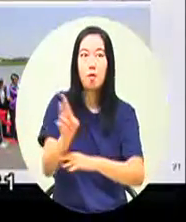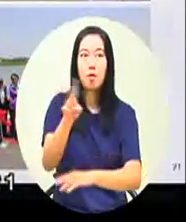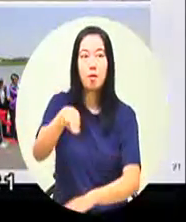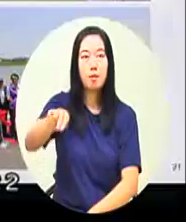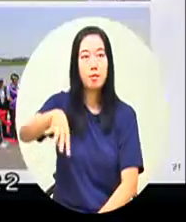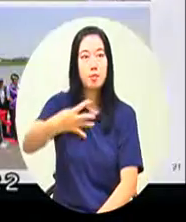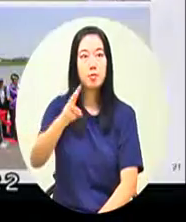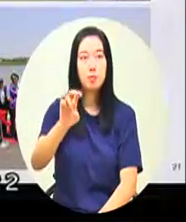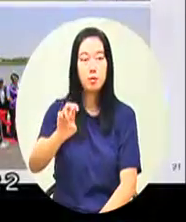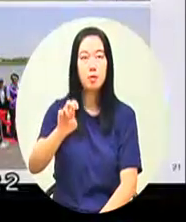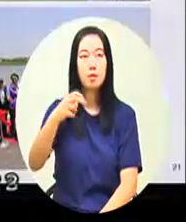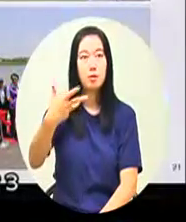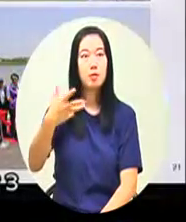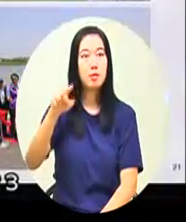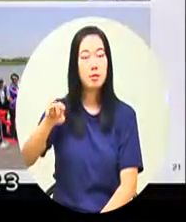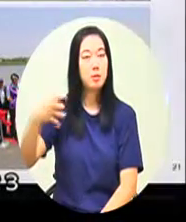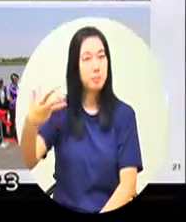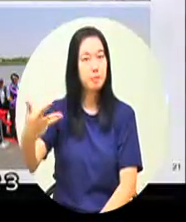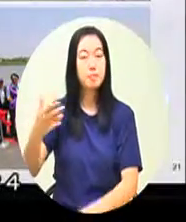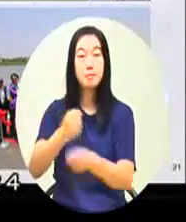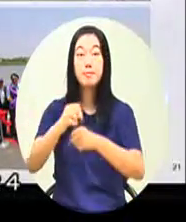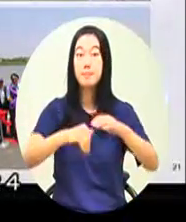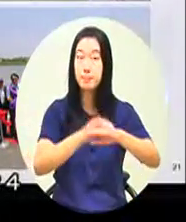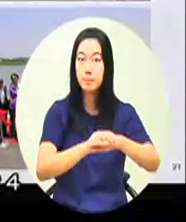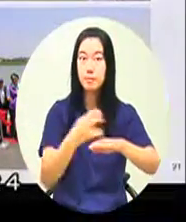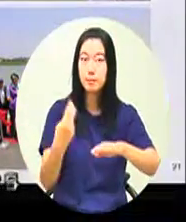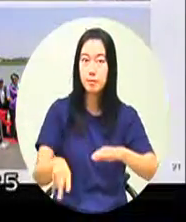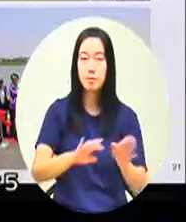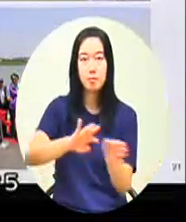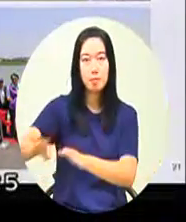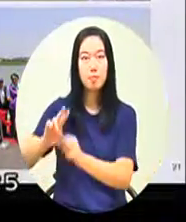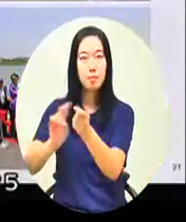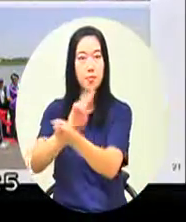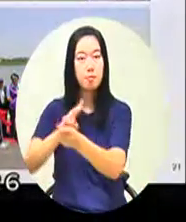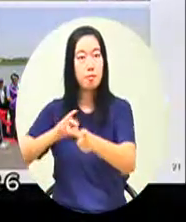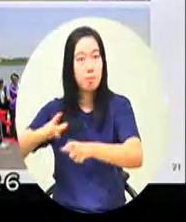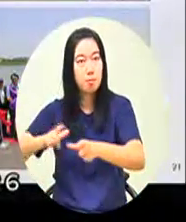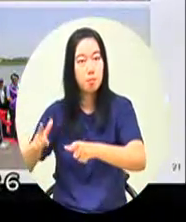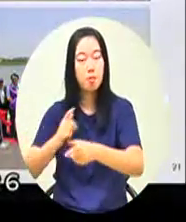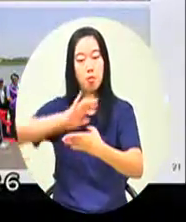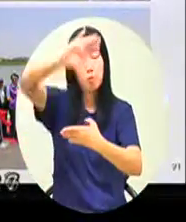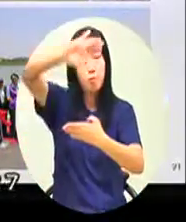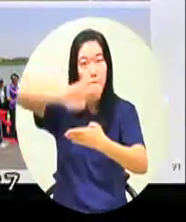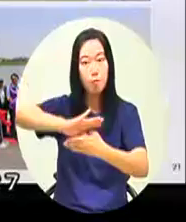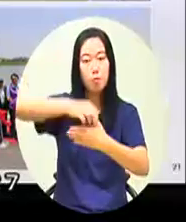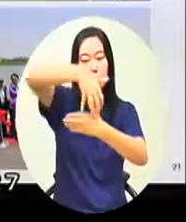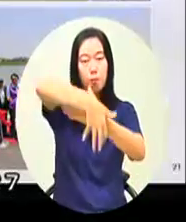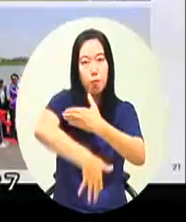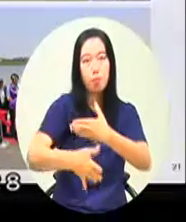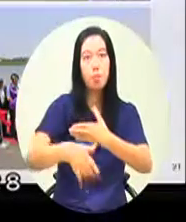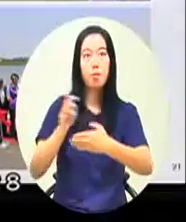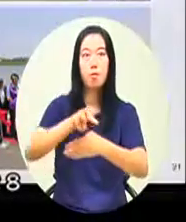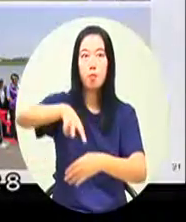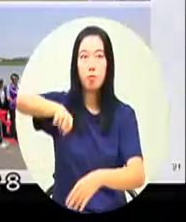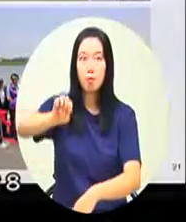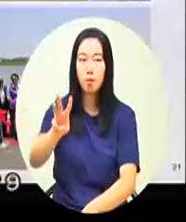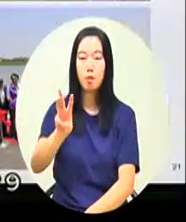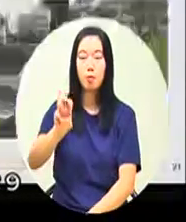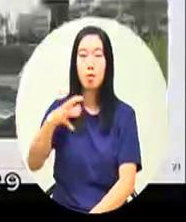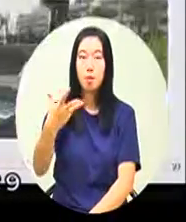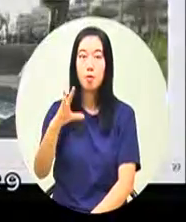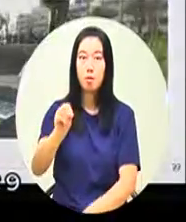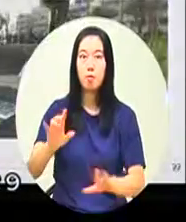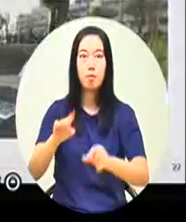3亿2427万，在今年也是年初完工。那林园龙潭市这个水闸门的部分经费是388万，在今年五月完工。